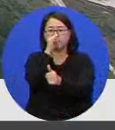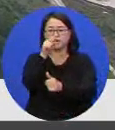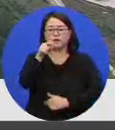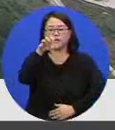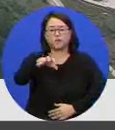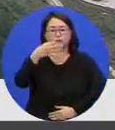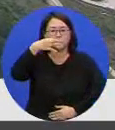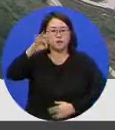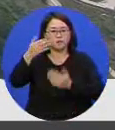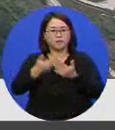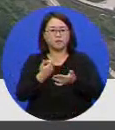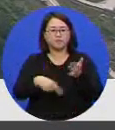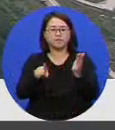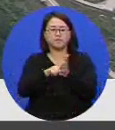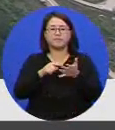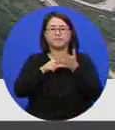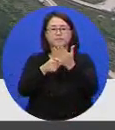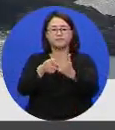전략을 마련하기로 했습니다.